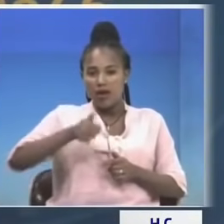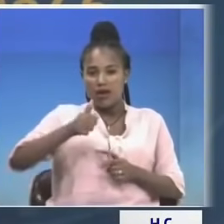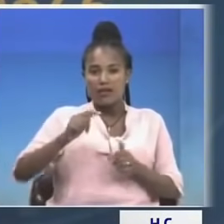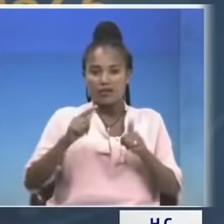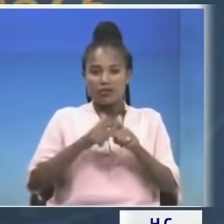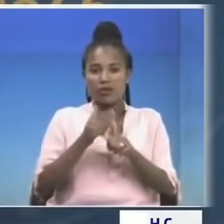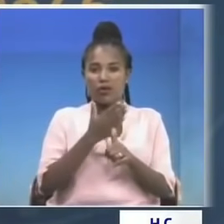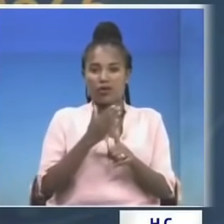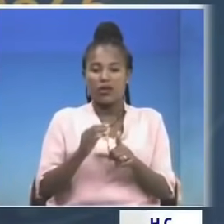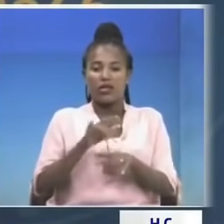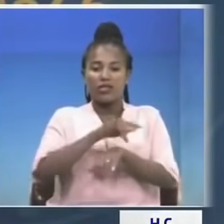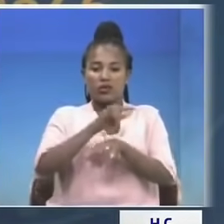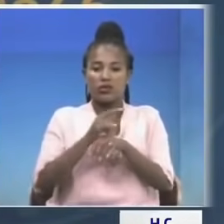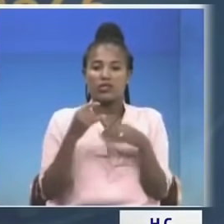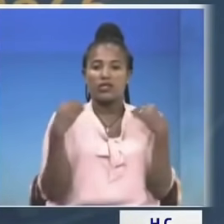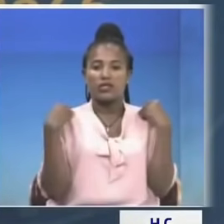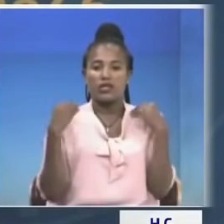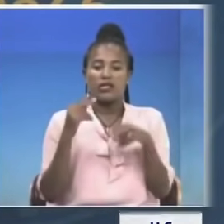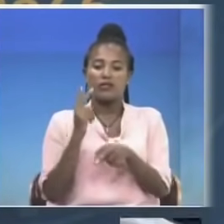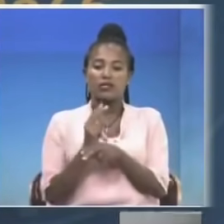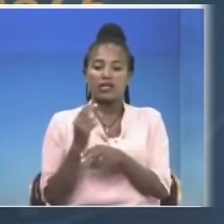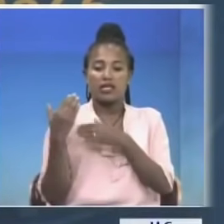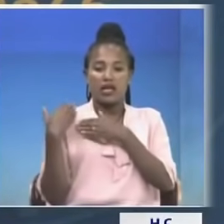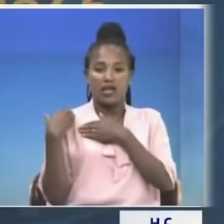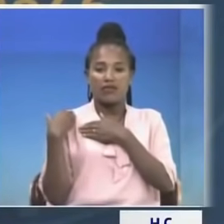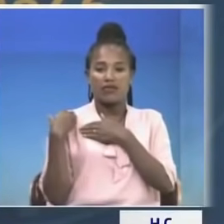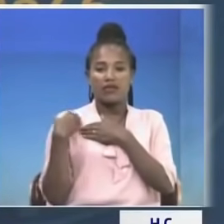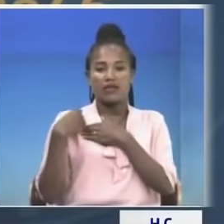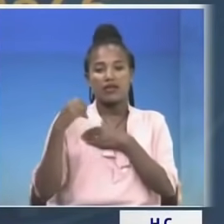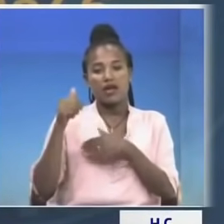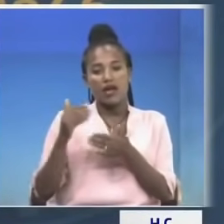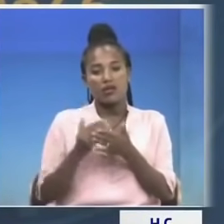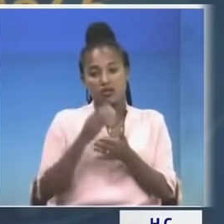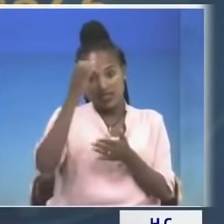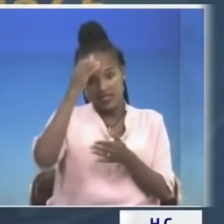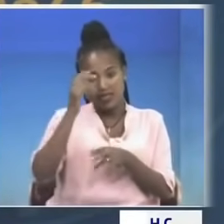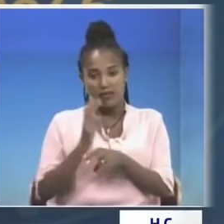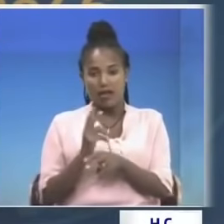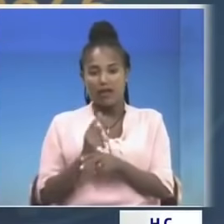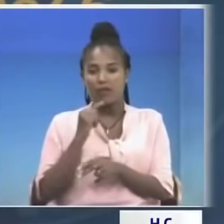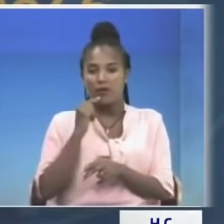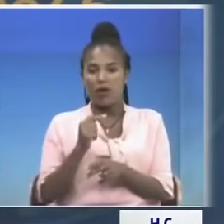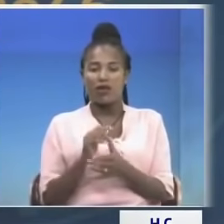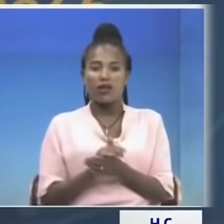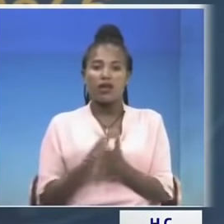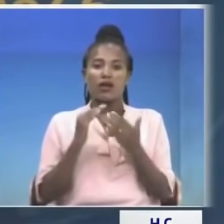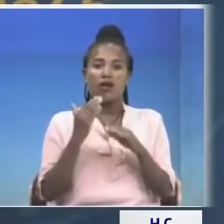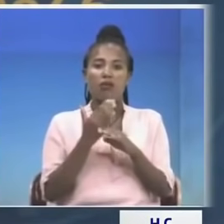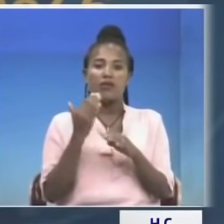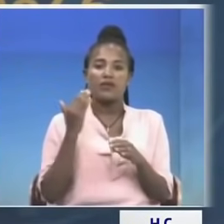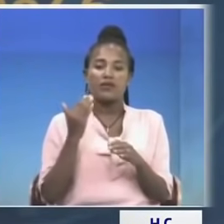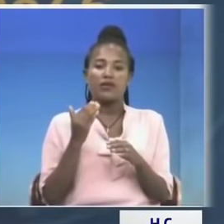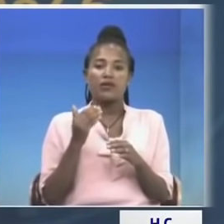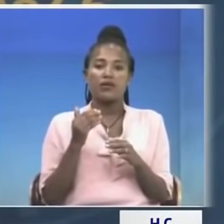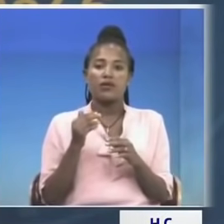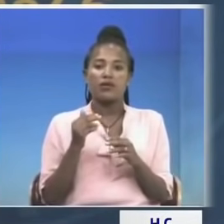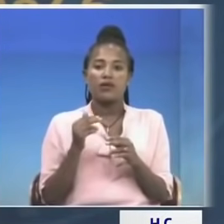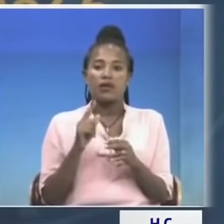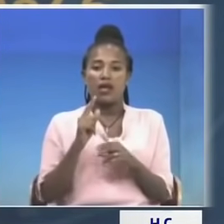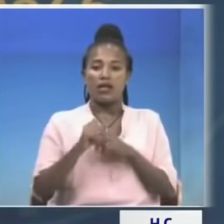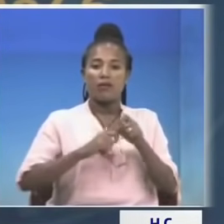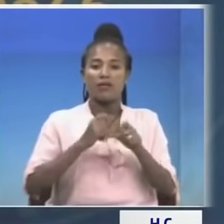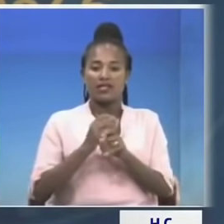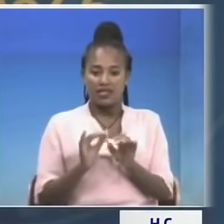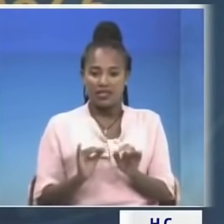የመጀመሪያው ጉዳይ የዜጎች ደህንነት የማስጠበቅ ኃላፊነቱን ከአዲሱ መንግስት እንጠብቃለን ብለዋል። ከአሁን በፊት ሞላ ጎደል ለአንድ አመት